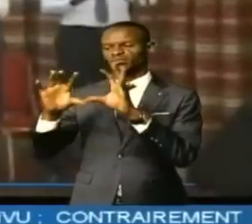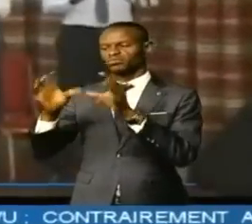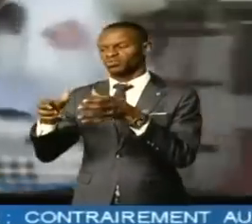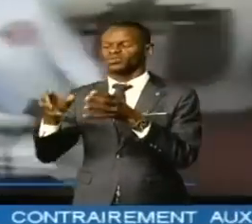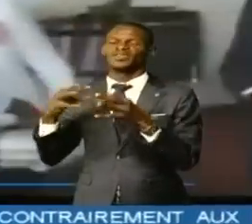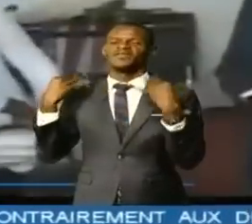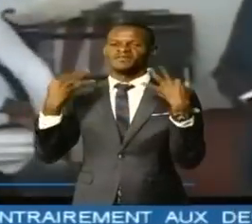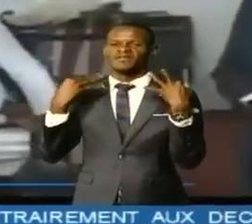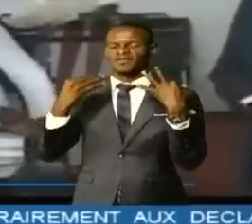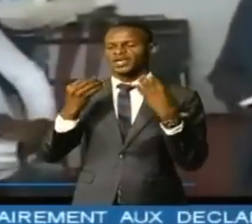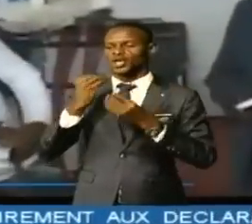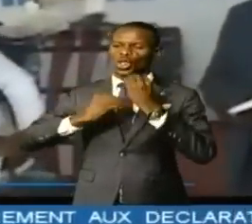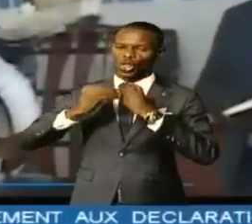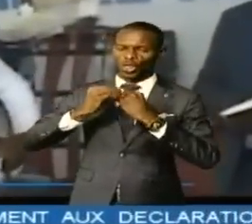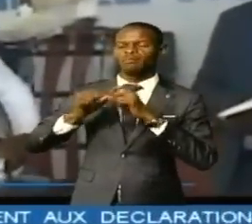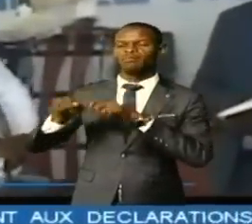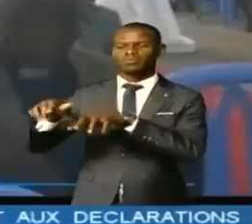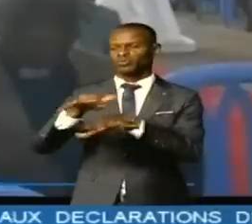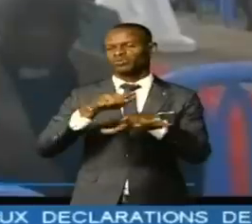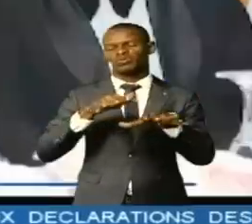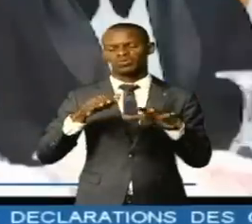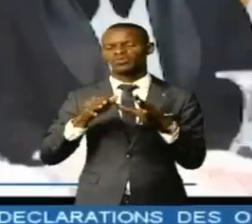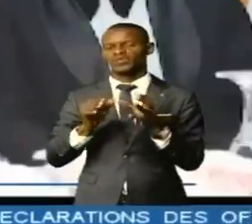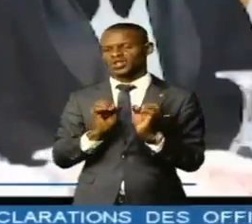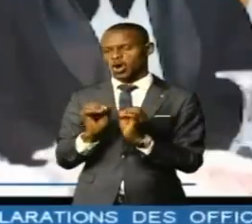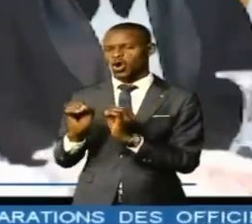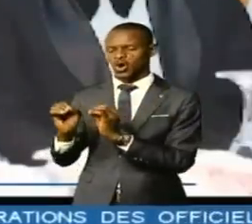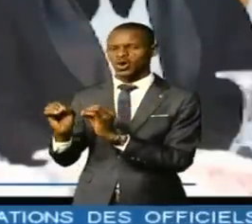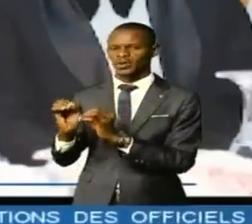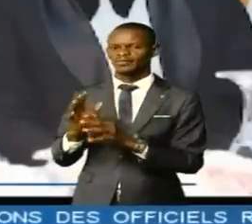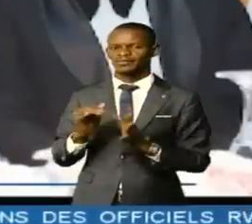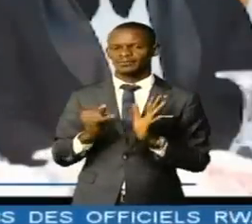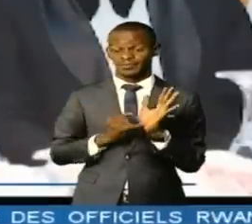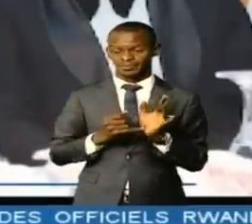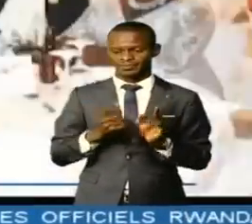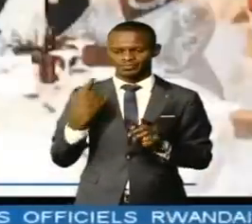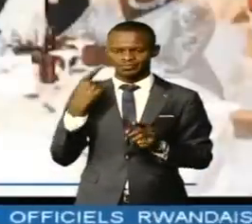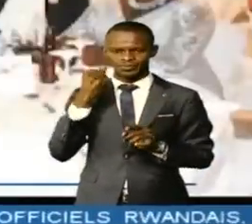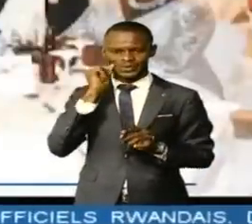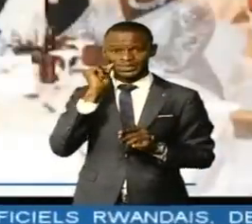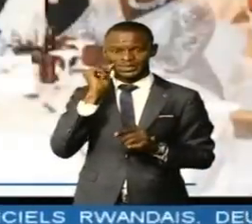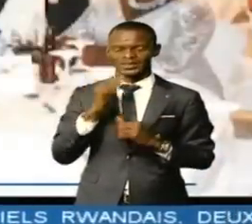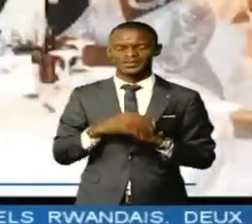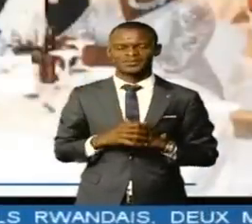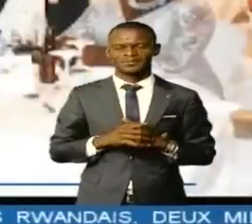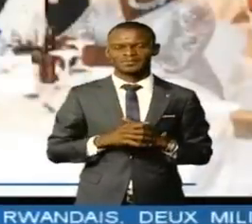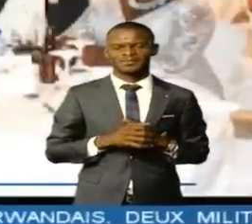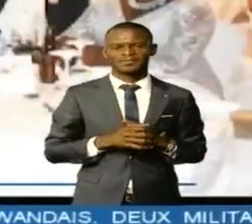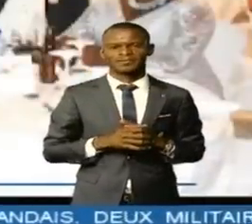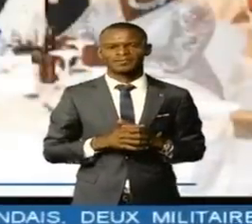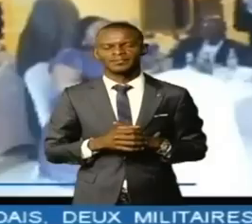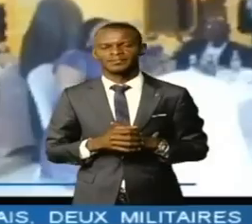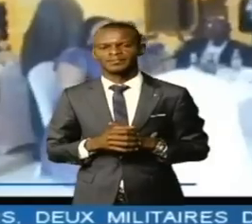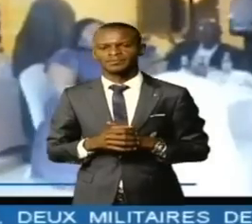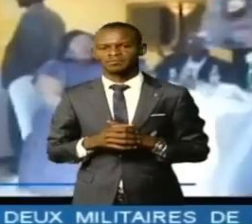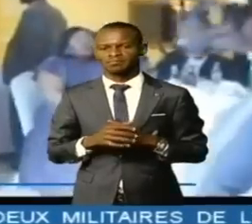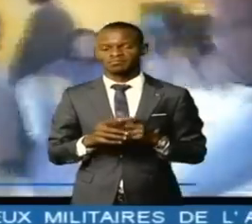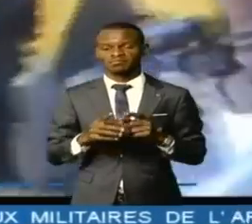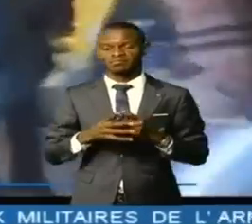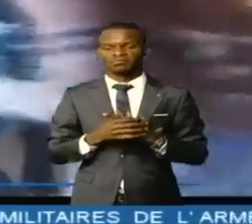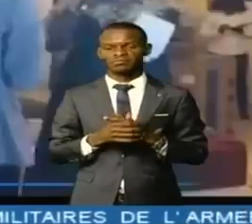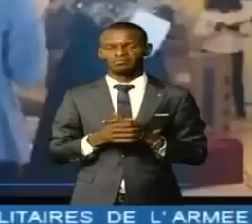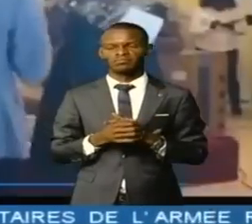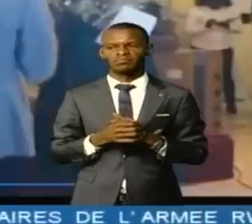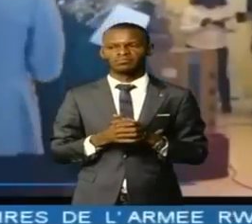pour honorer et bénir les couples a été organisée ce samedi 21 mai 2022 dans la salle des fêtes Son et